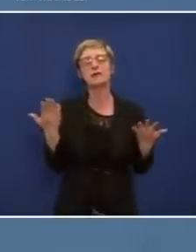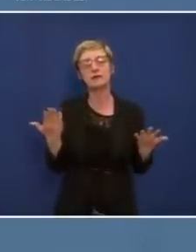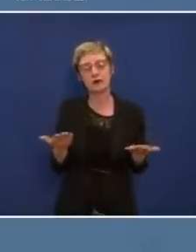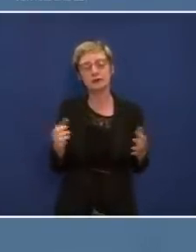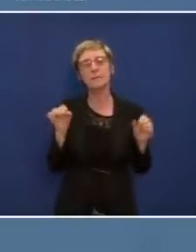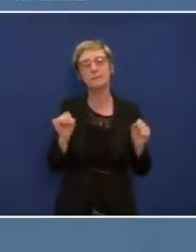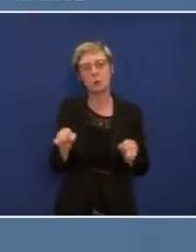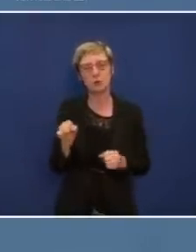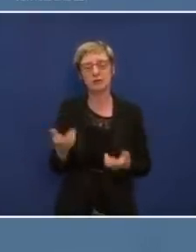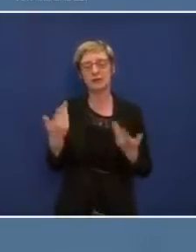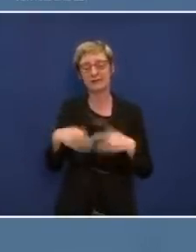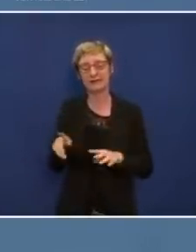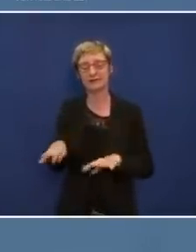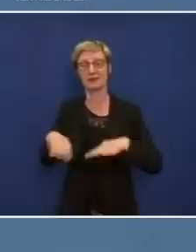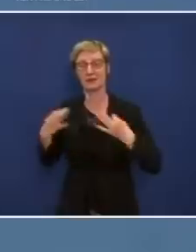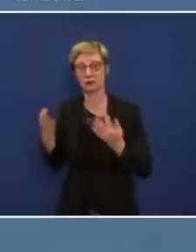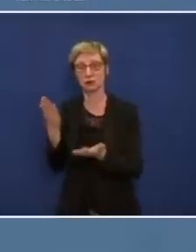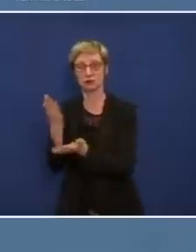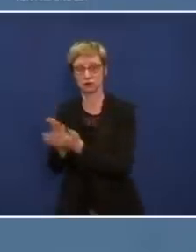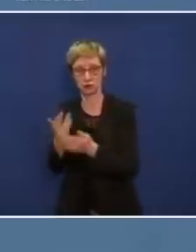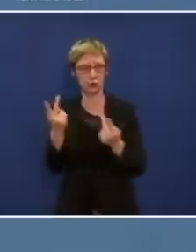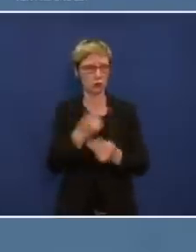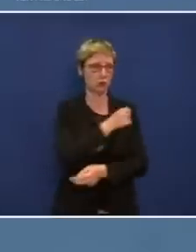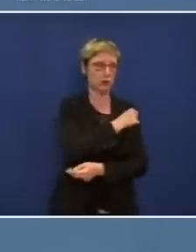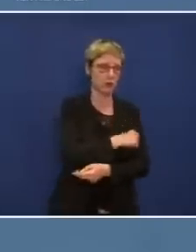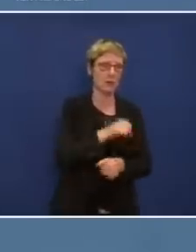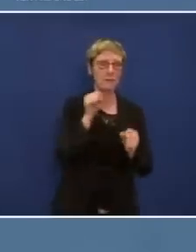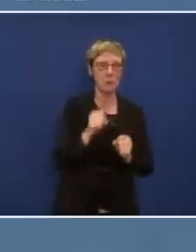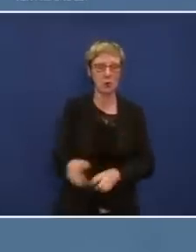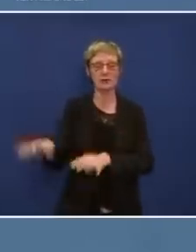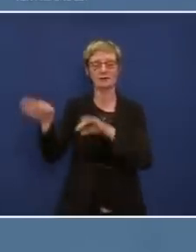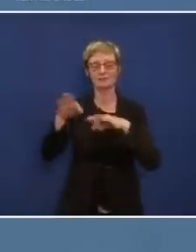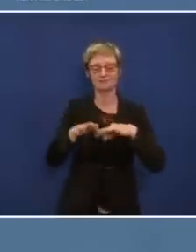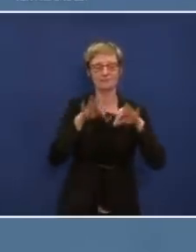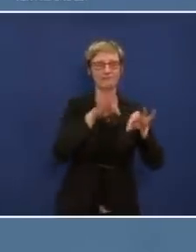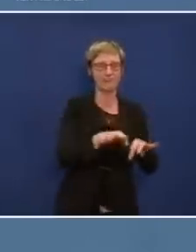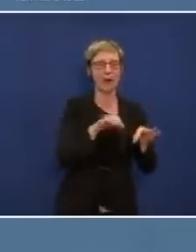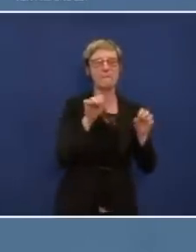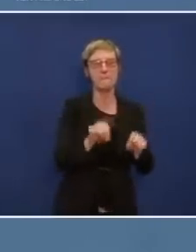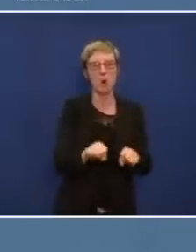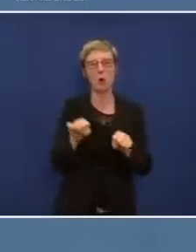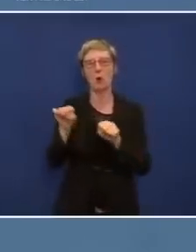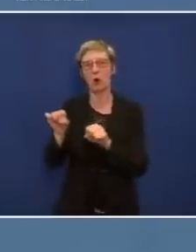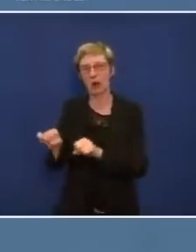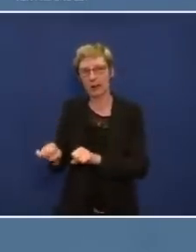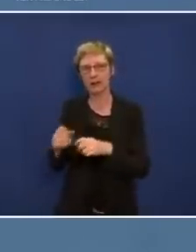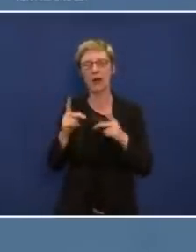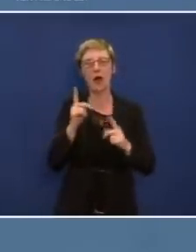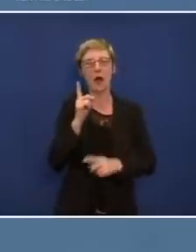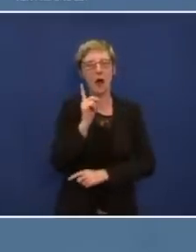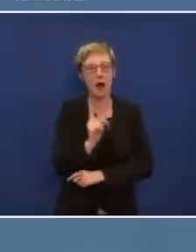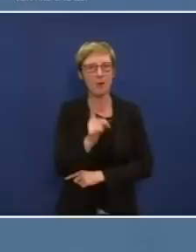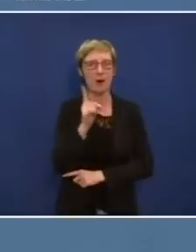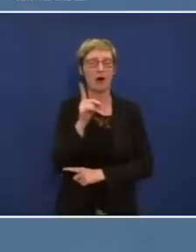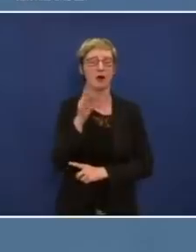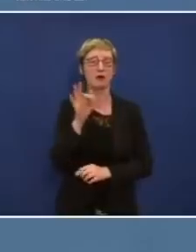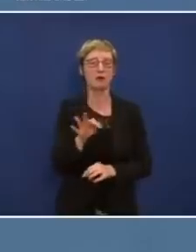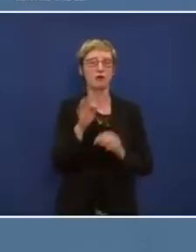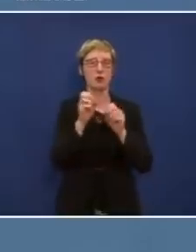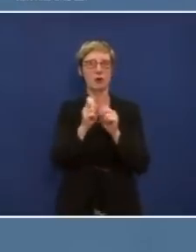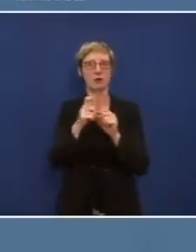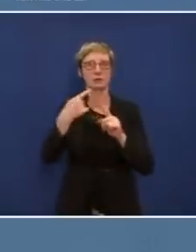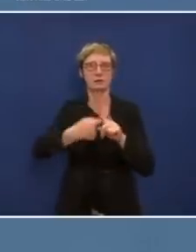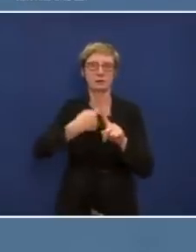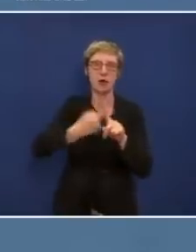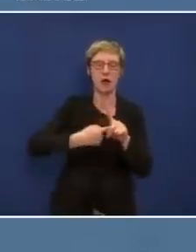erneut infizieren, beziehungsweise auch, dass sie andere infizieren. Aber es gibt zurzeit keine Hinweise darauf, dass dies für die